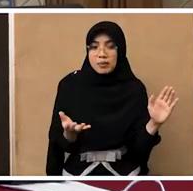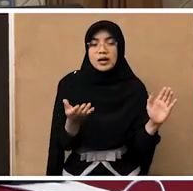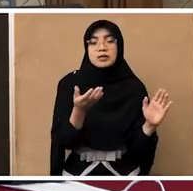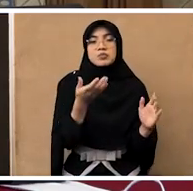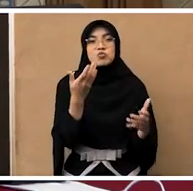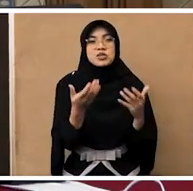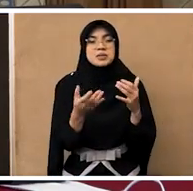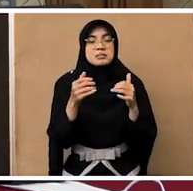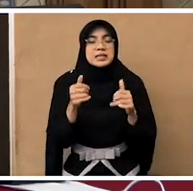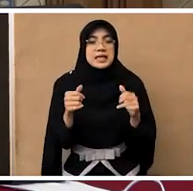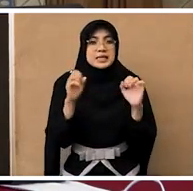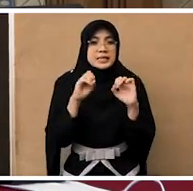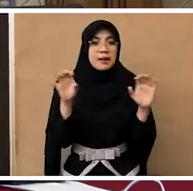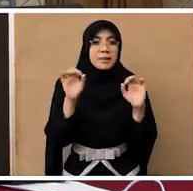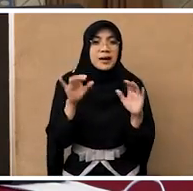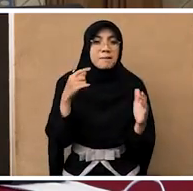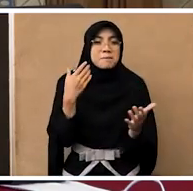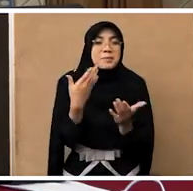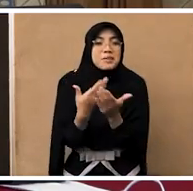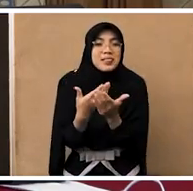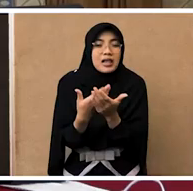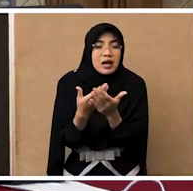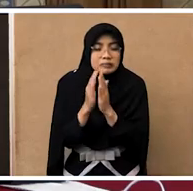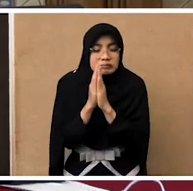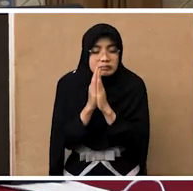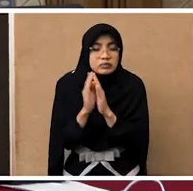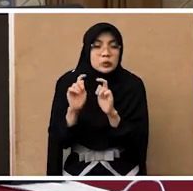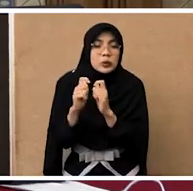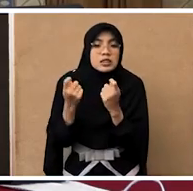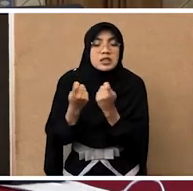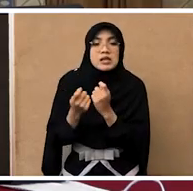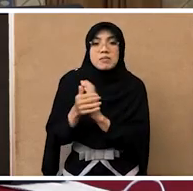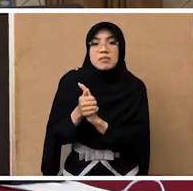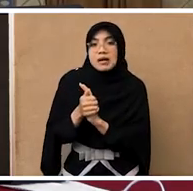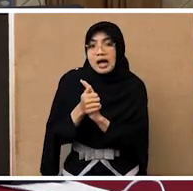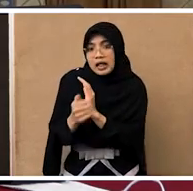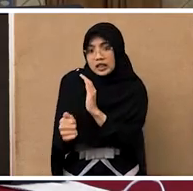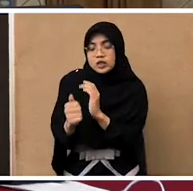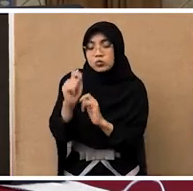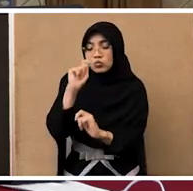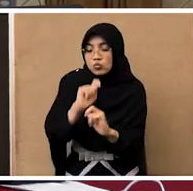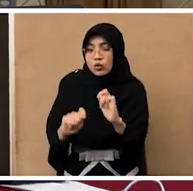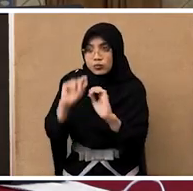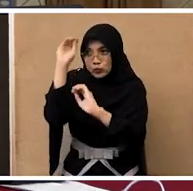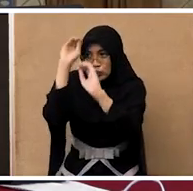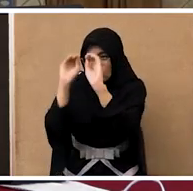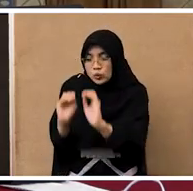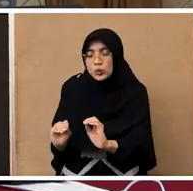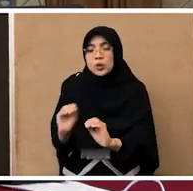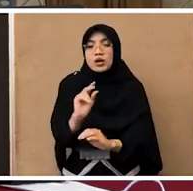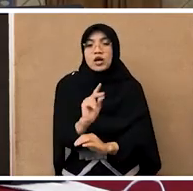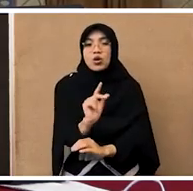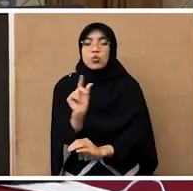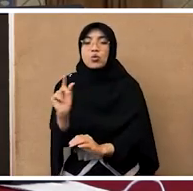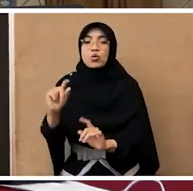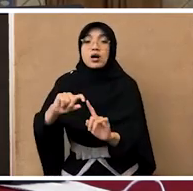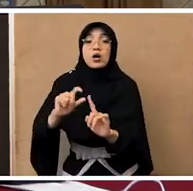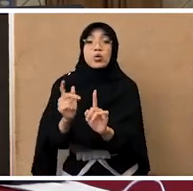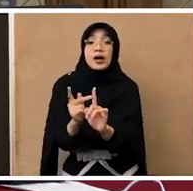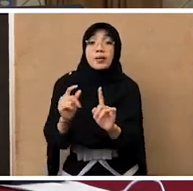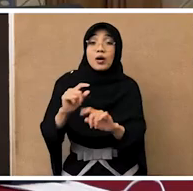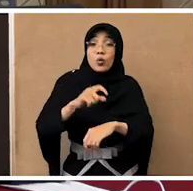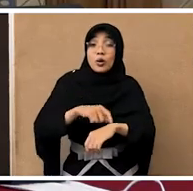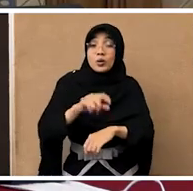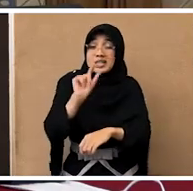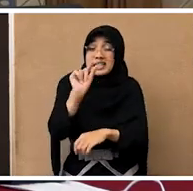bisa dikatakan permintaan begitu ya kepada tim ahli pembentuk kalaupun ada sedikit